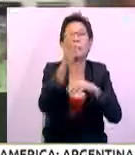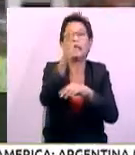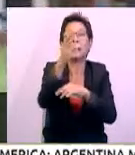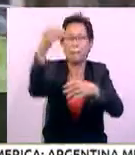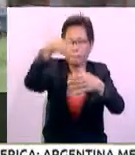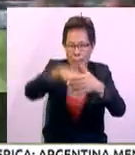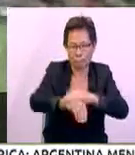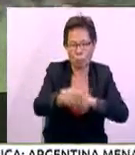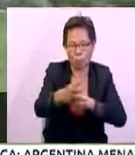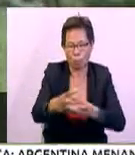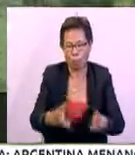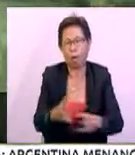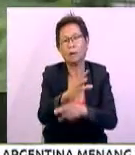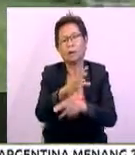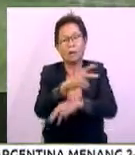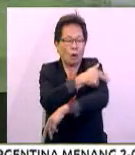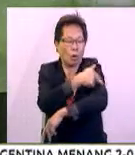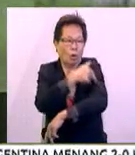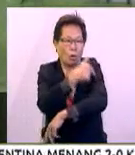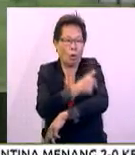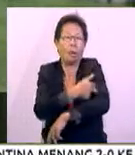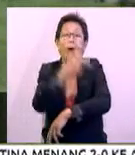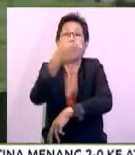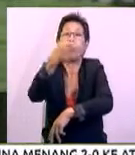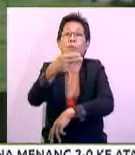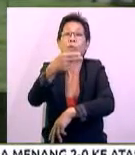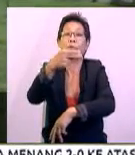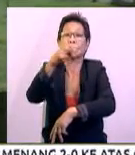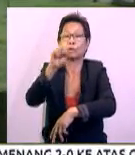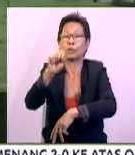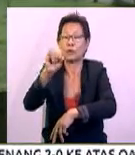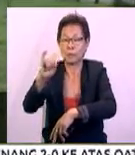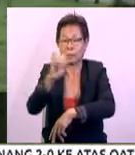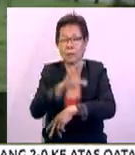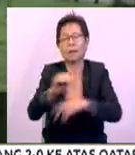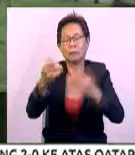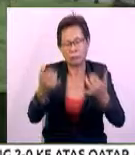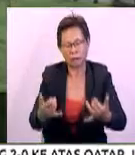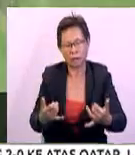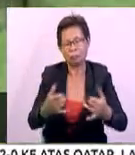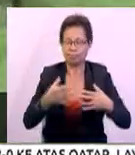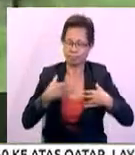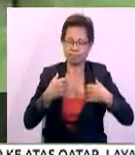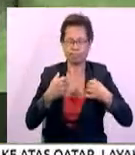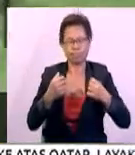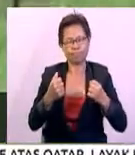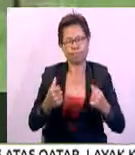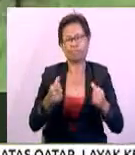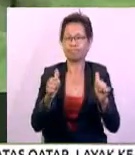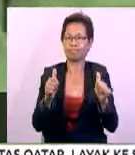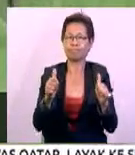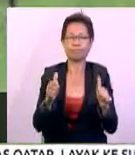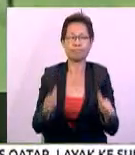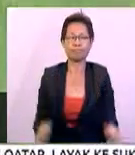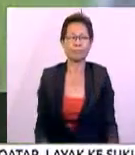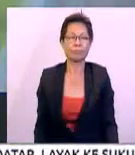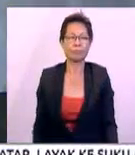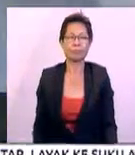dimasukkan dalam ward di Hospital Sultan Ismail dan berada dalam keadaan stabil.